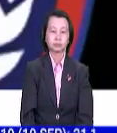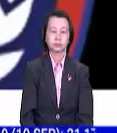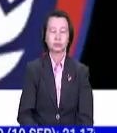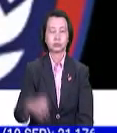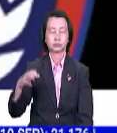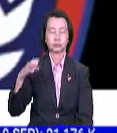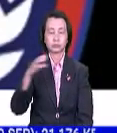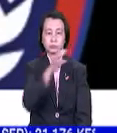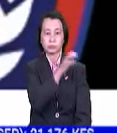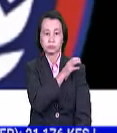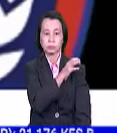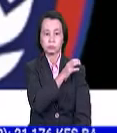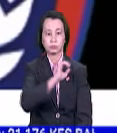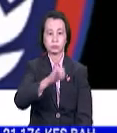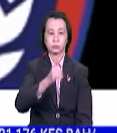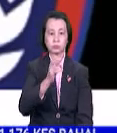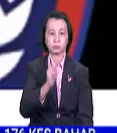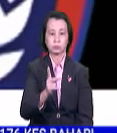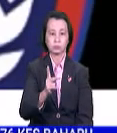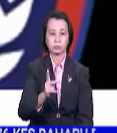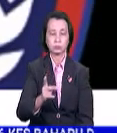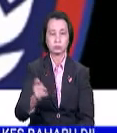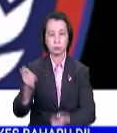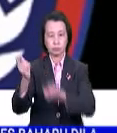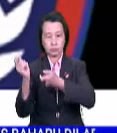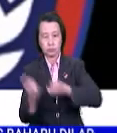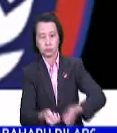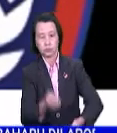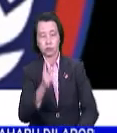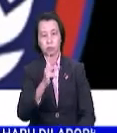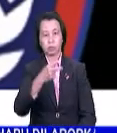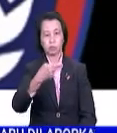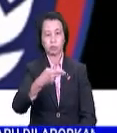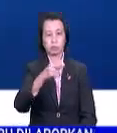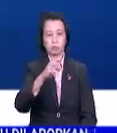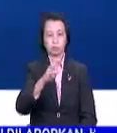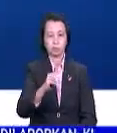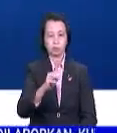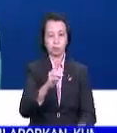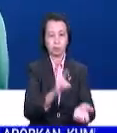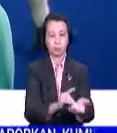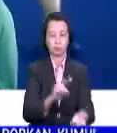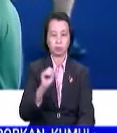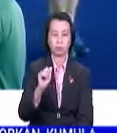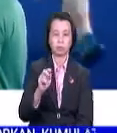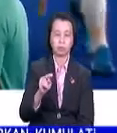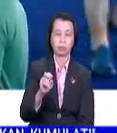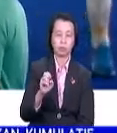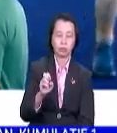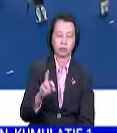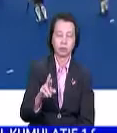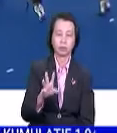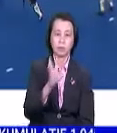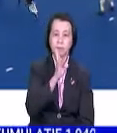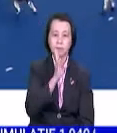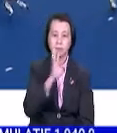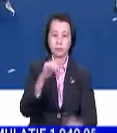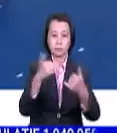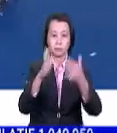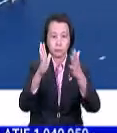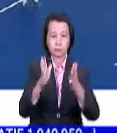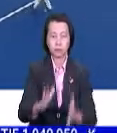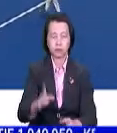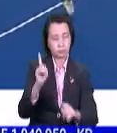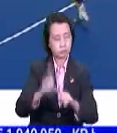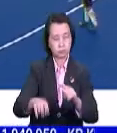Pengerusi Jawatankuasa Pertandingan Konfederasi Hoki Malaysia KHM, Datuk Seri Dr. Anil Jit Singh berkata, pemain tidak